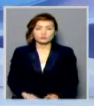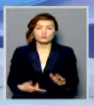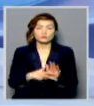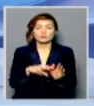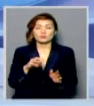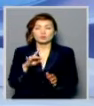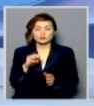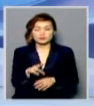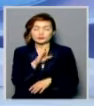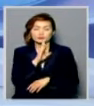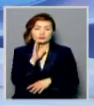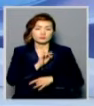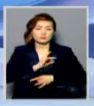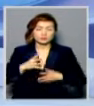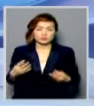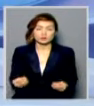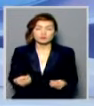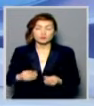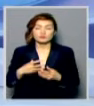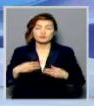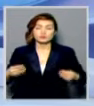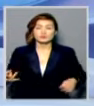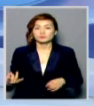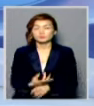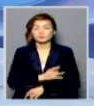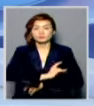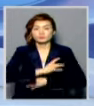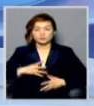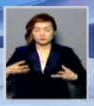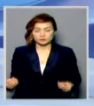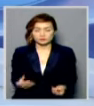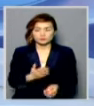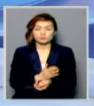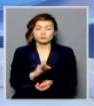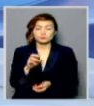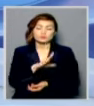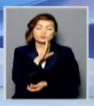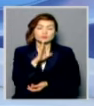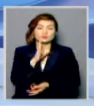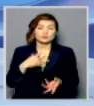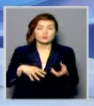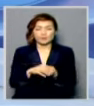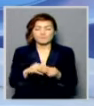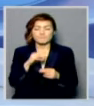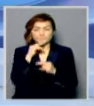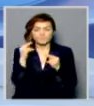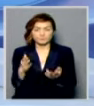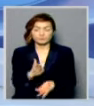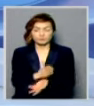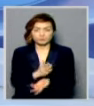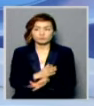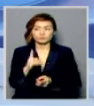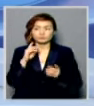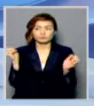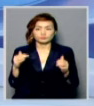8-ші Наурыз халықаралық әйелдер күні. Шұғылалы көктемнің алғашқы мерекесі қарсаңында атыраулық қыз-келіншектерде елеусіз қалған жоқ.